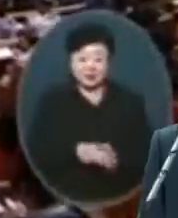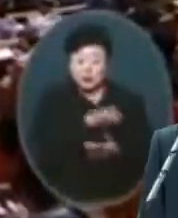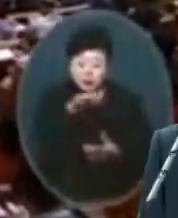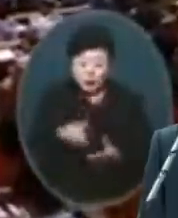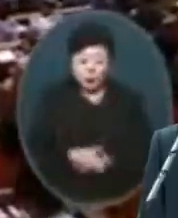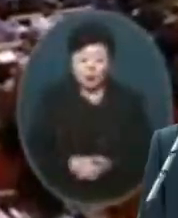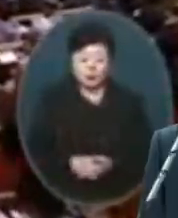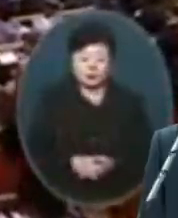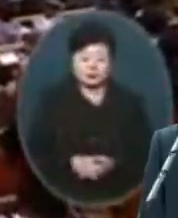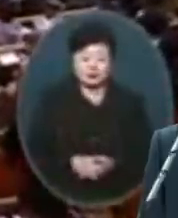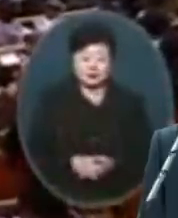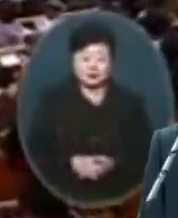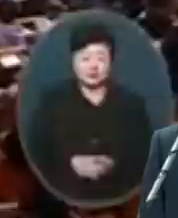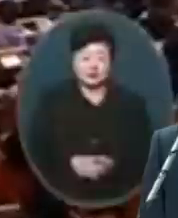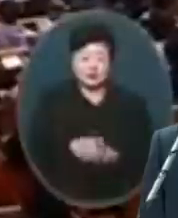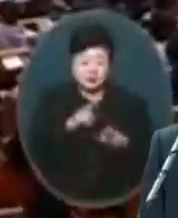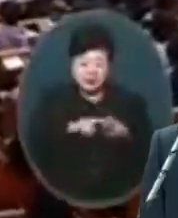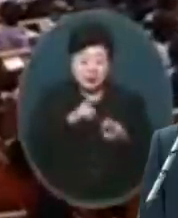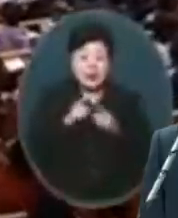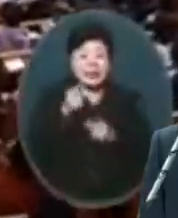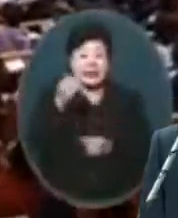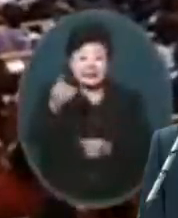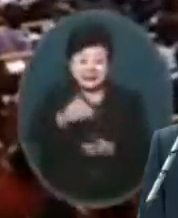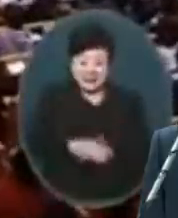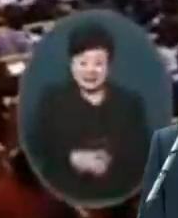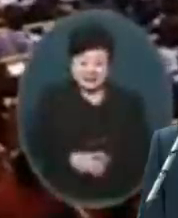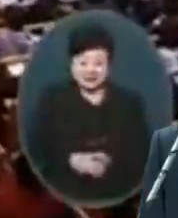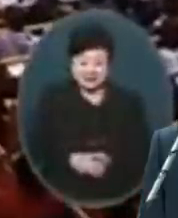우리도 그렇게 해야 되는 것입니다.